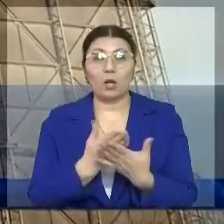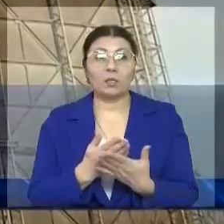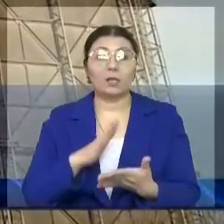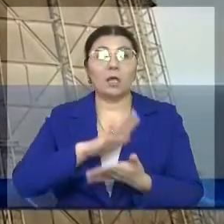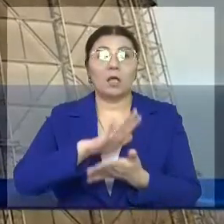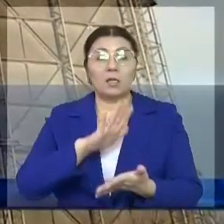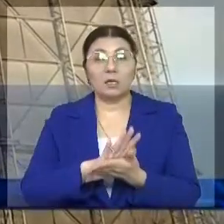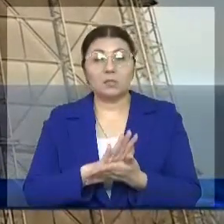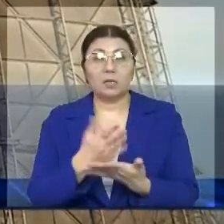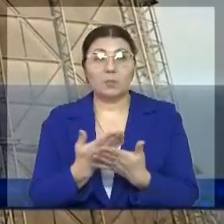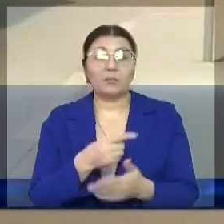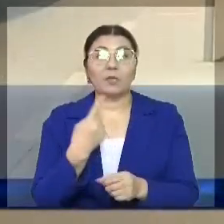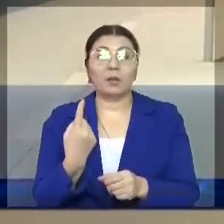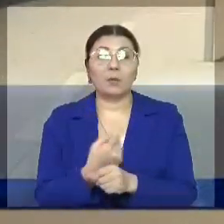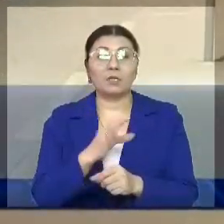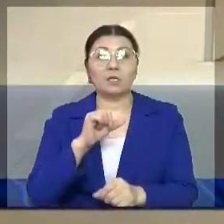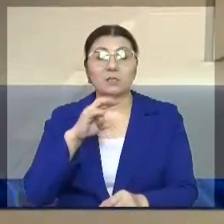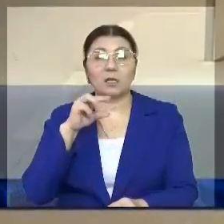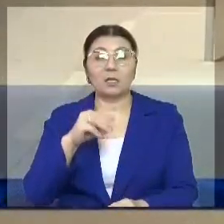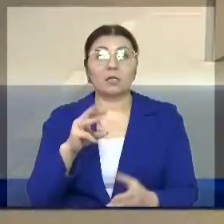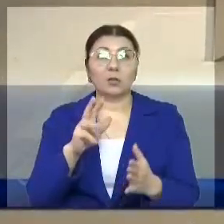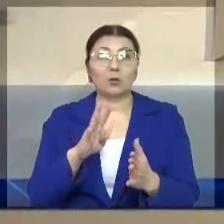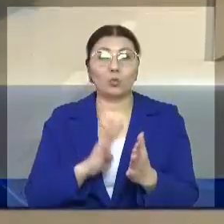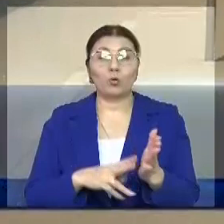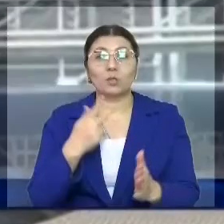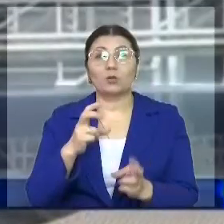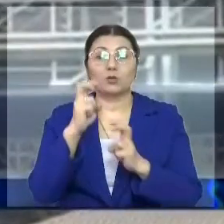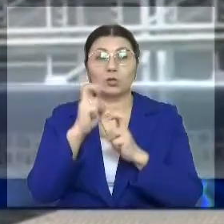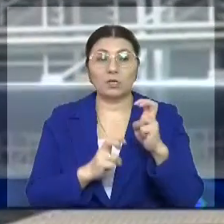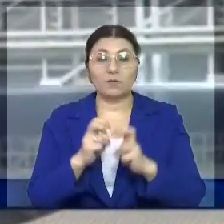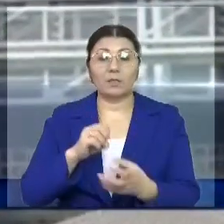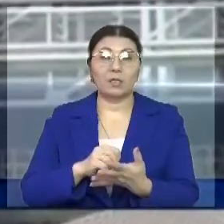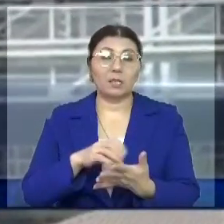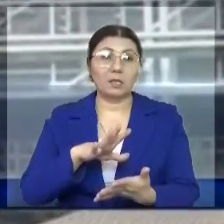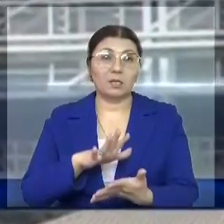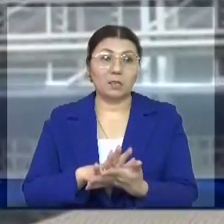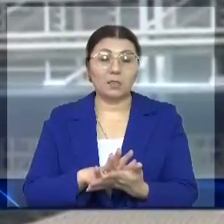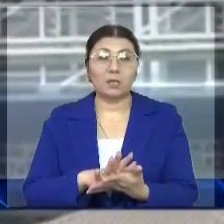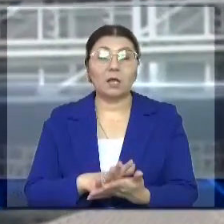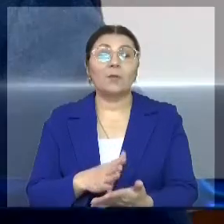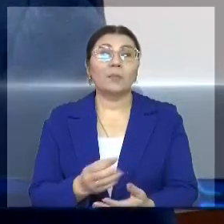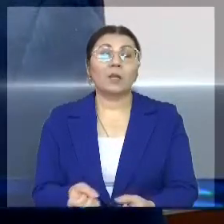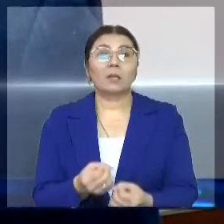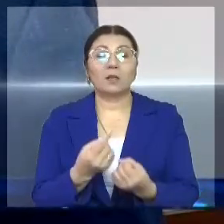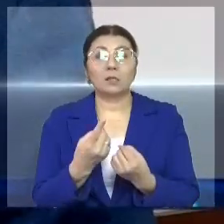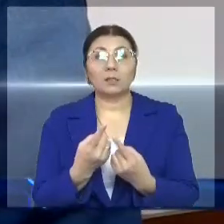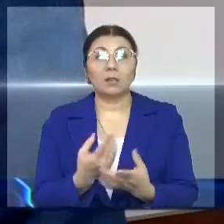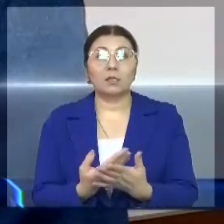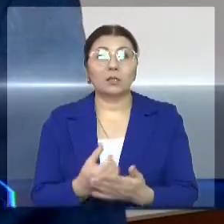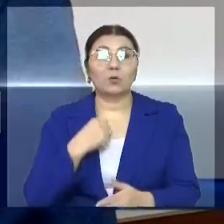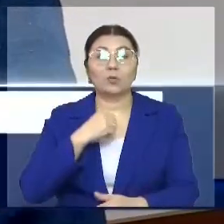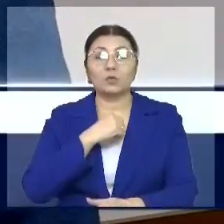ластану көздеріне жататын бірінші санаттағы 93 кәсіпорынның ресми тіркелгендігі анықталған. Айталық. Атап айтқанда